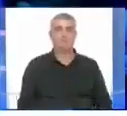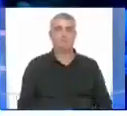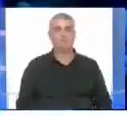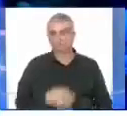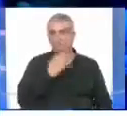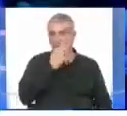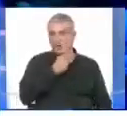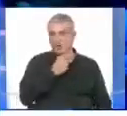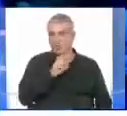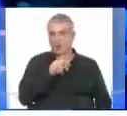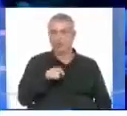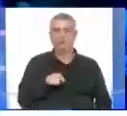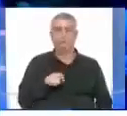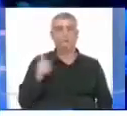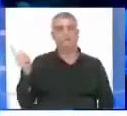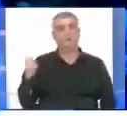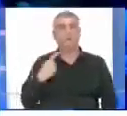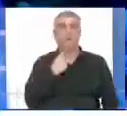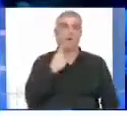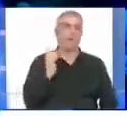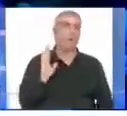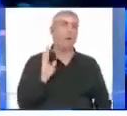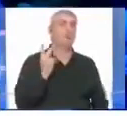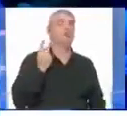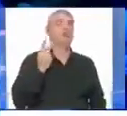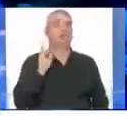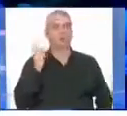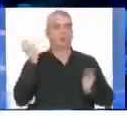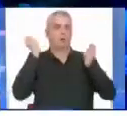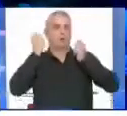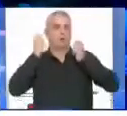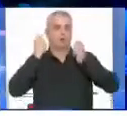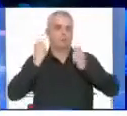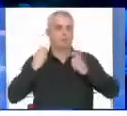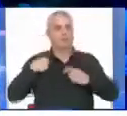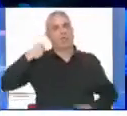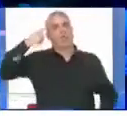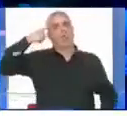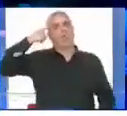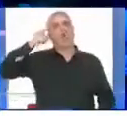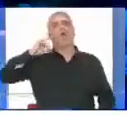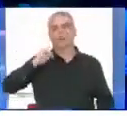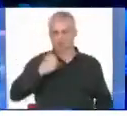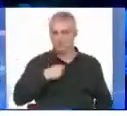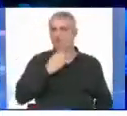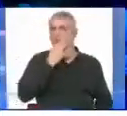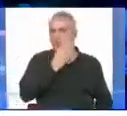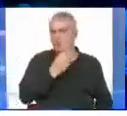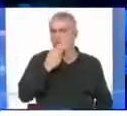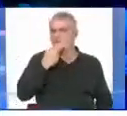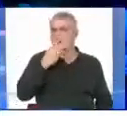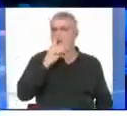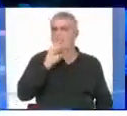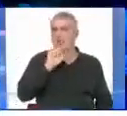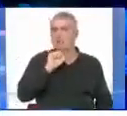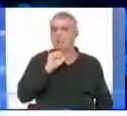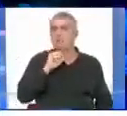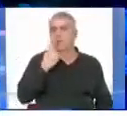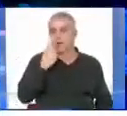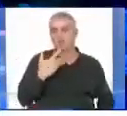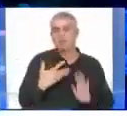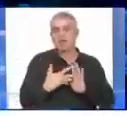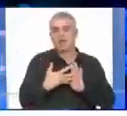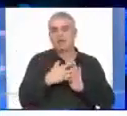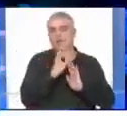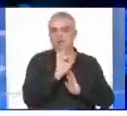נשאל על כך, ואז הוא אומר דבר עוד יותר מדהים, נזכרתי שאכן שאלתי את הדס לאחר אחת החקירות